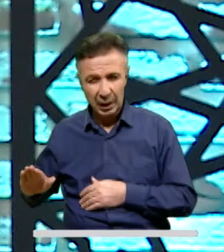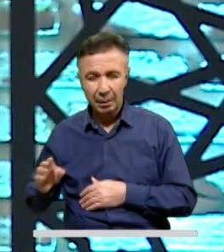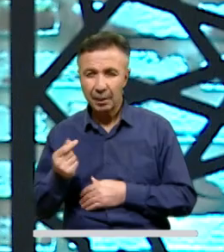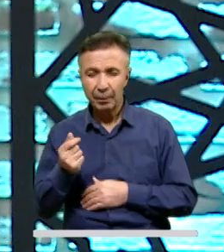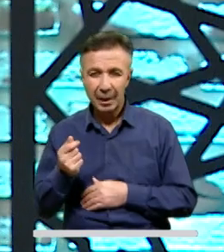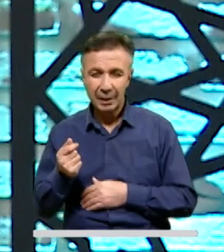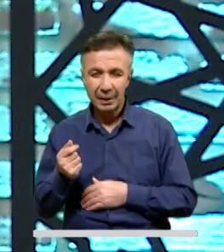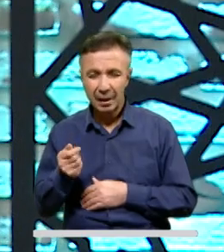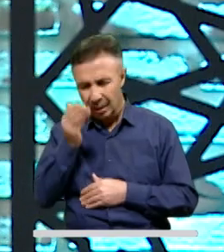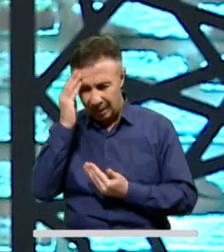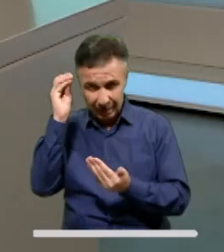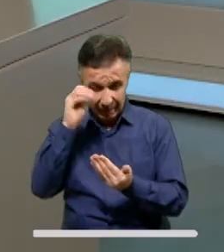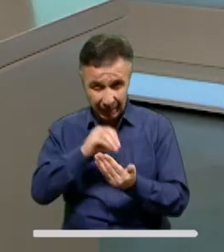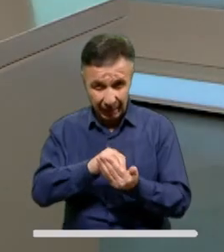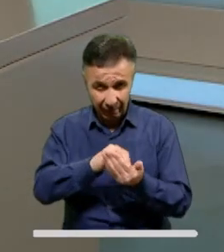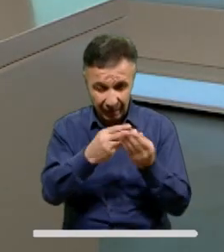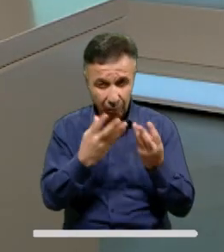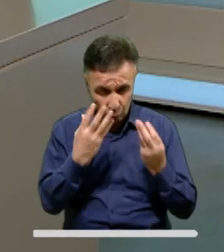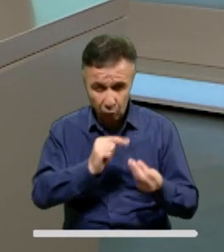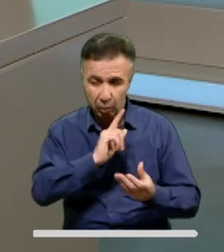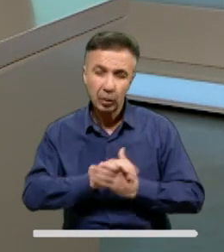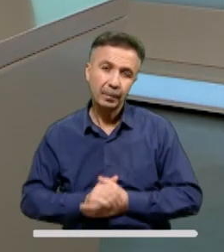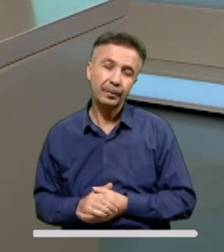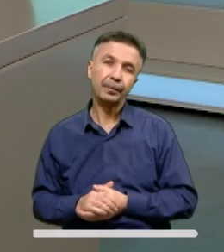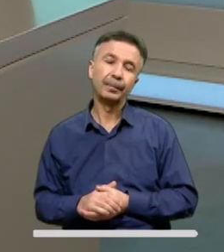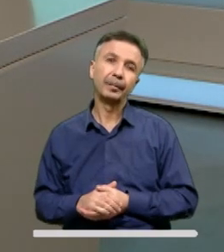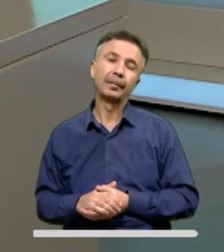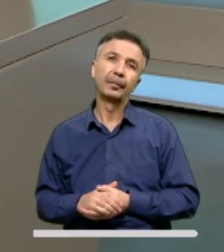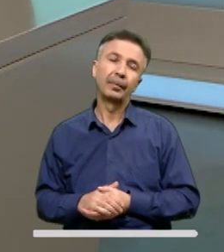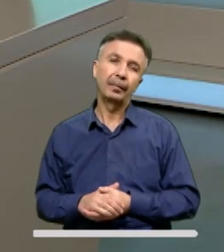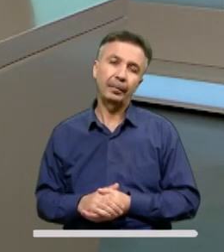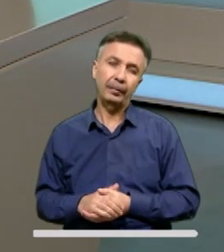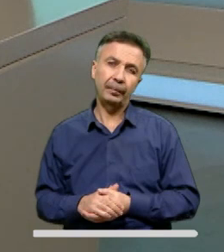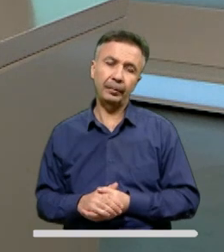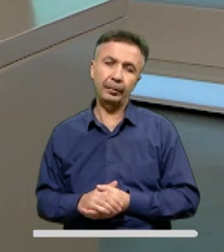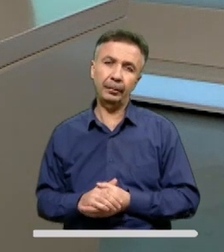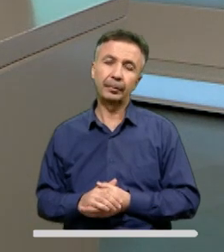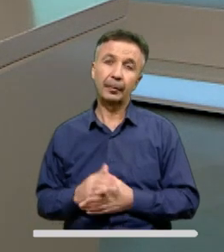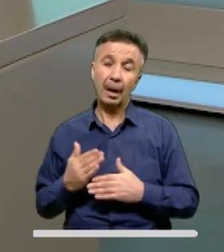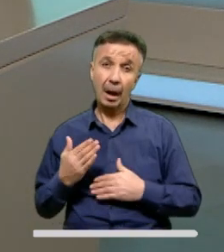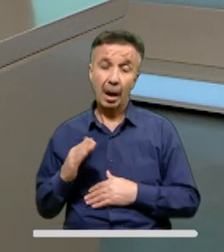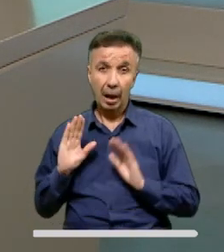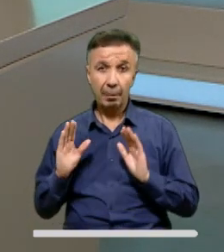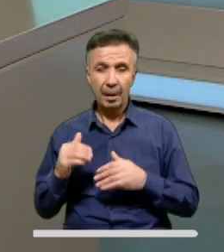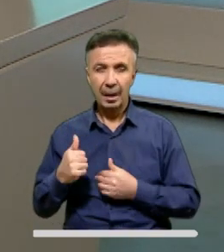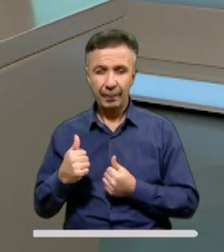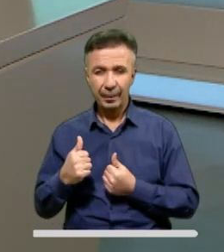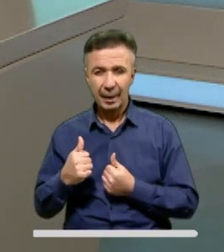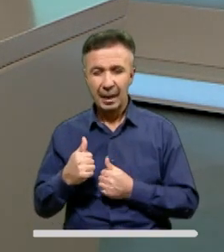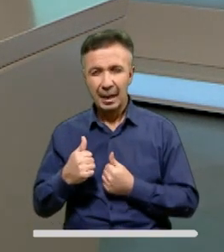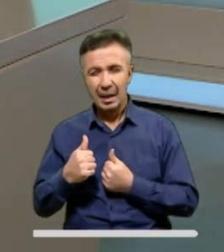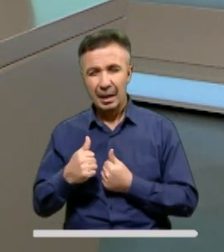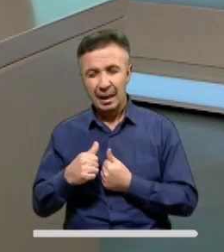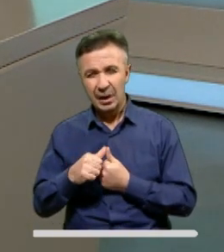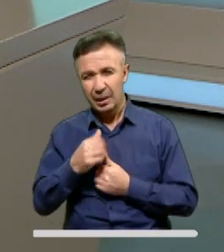parasıdır. Ben onlara Allah rızası için sadaka olarak verebilirim ama eşim izin vermiyor ben onunkini vereyim.